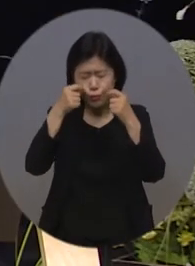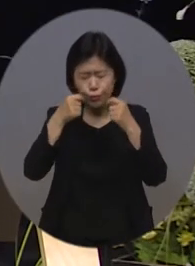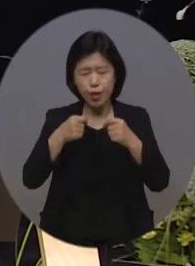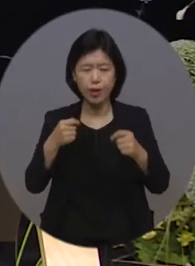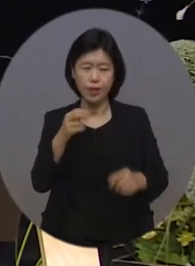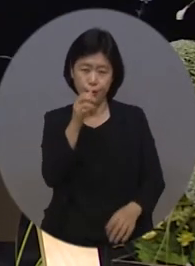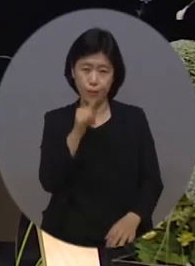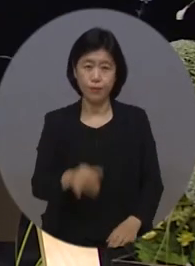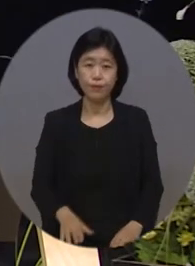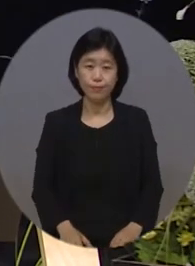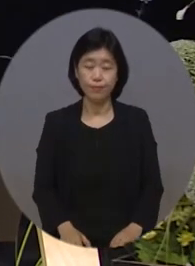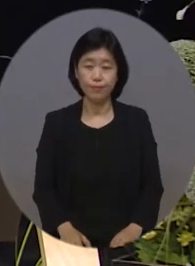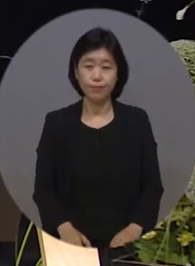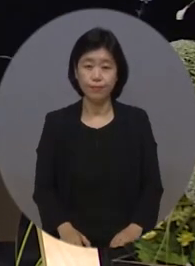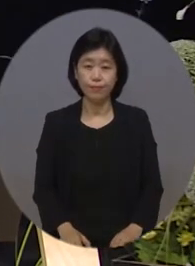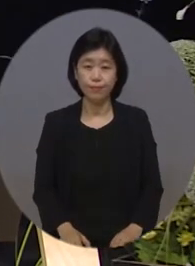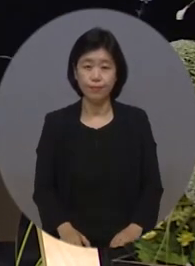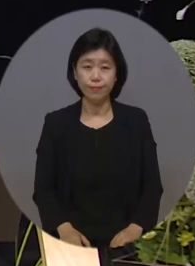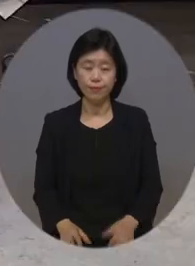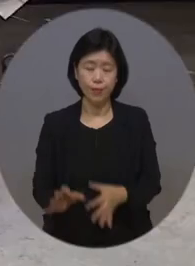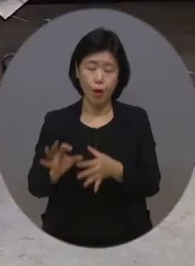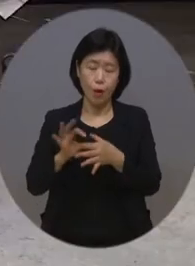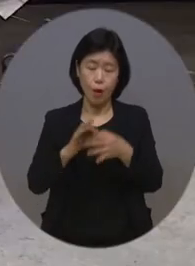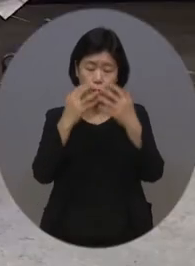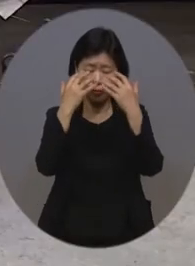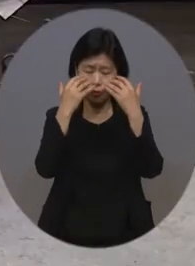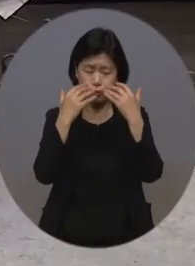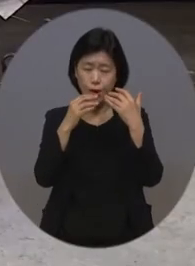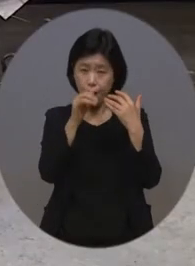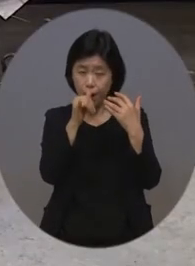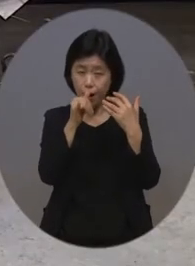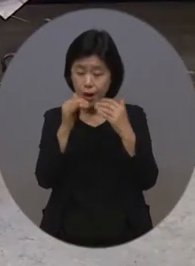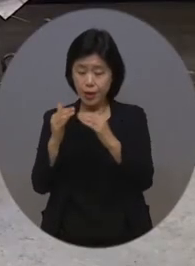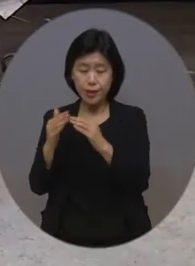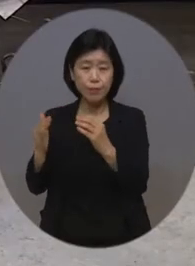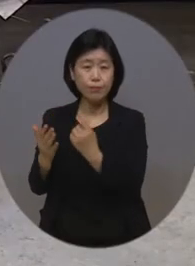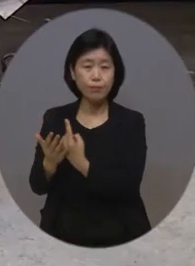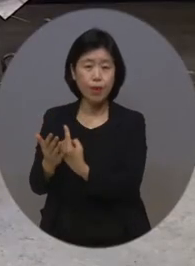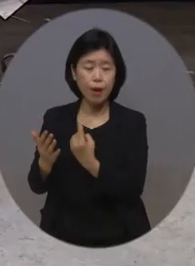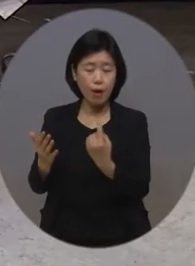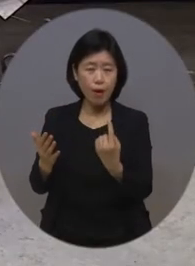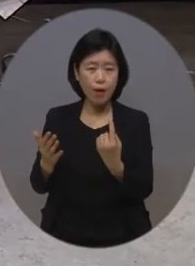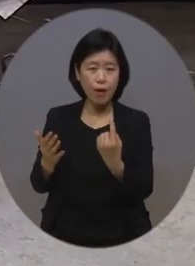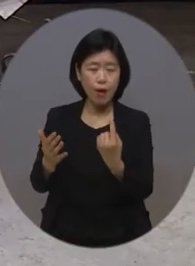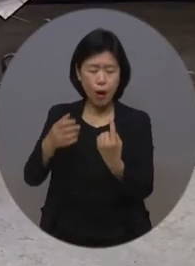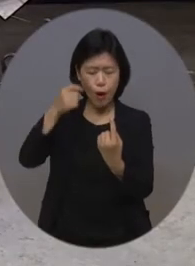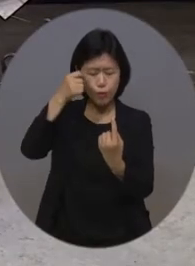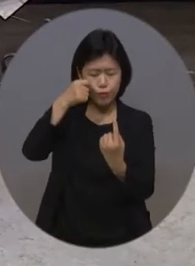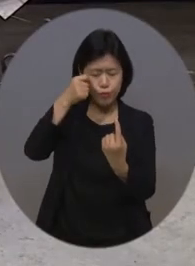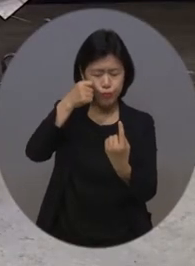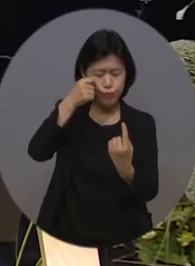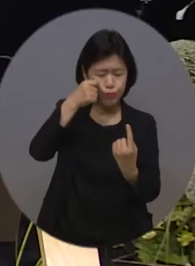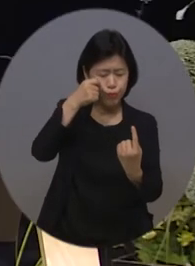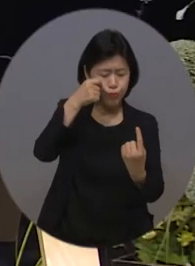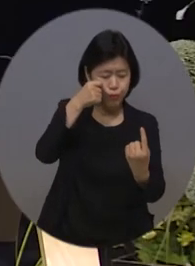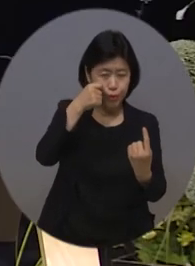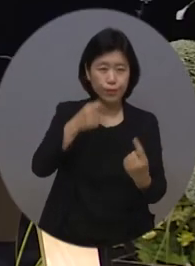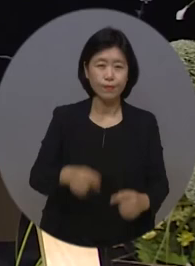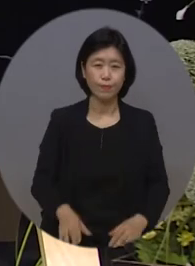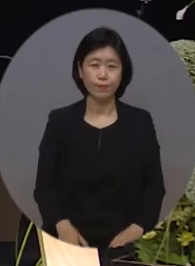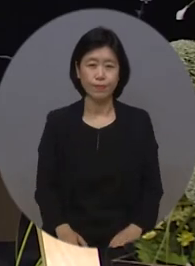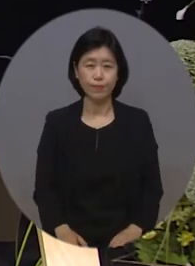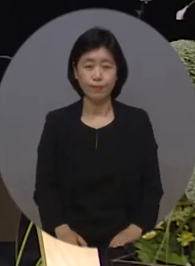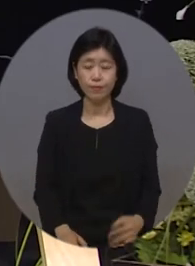동네를 빠져나온 길처럼 눈물이 흐릅니다. 마을을 빠져나오는 길을 외울 때까지 눈물을 그립니다.